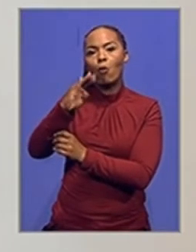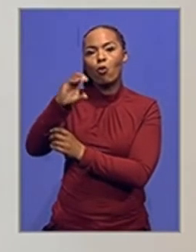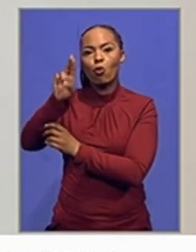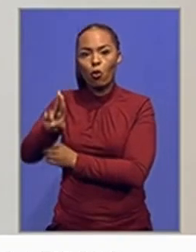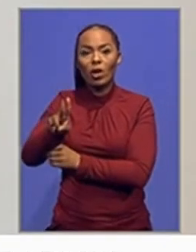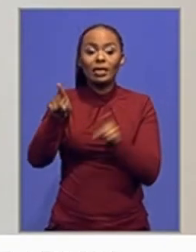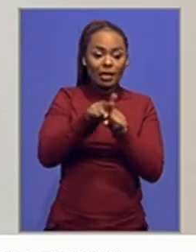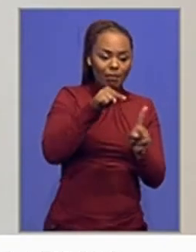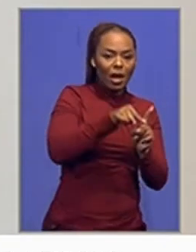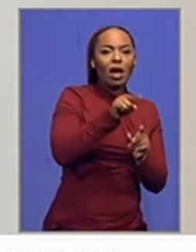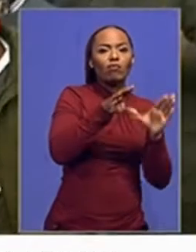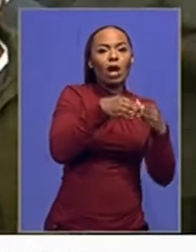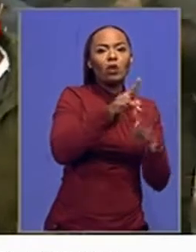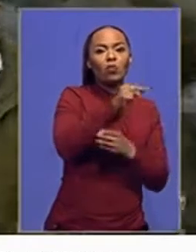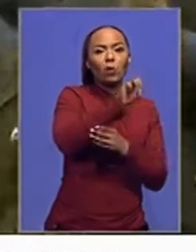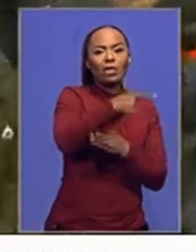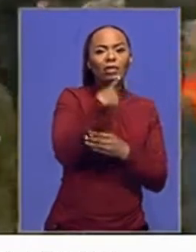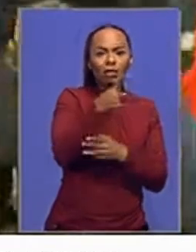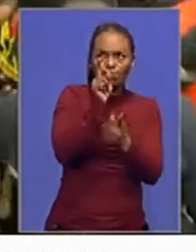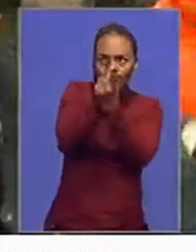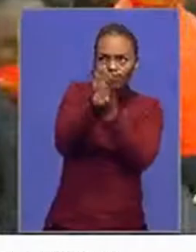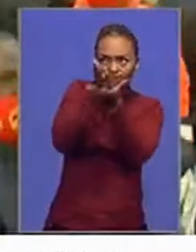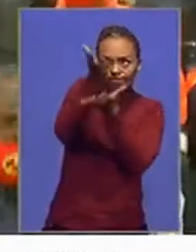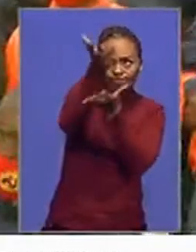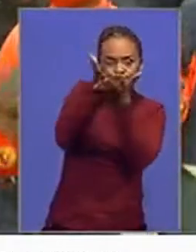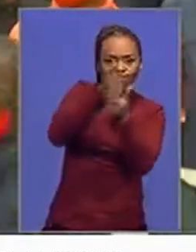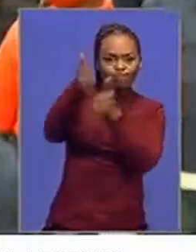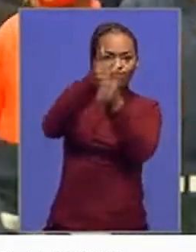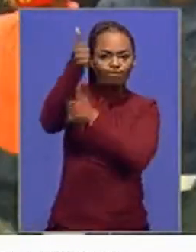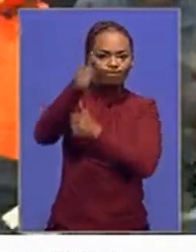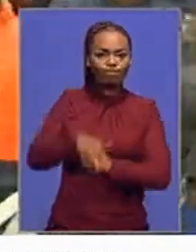le botsamaisi ka ga morero yono. Maiteko a go utlwa tsibugo go tswa kwa